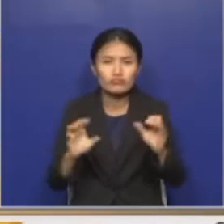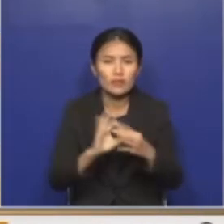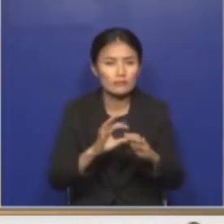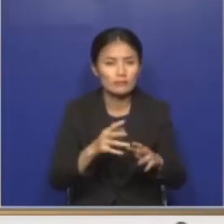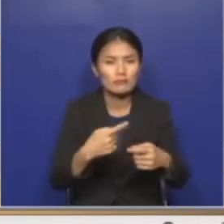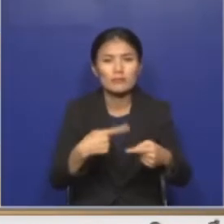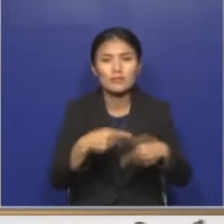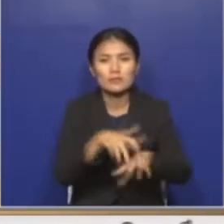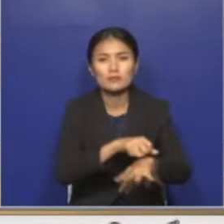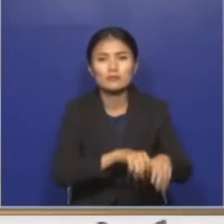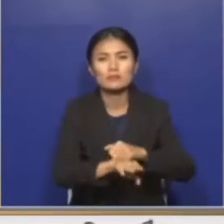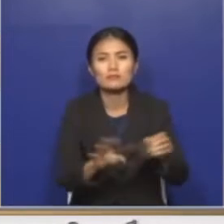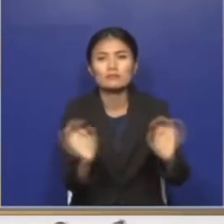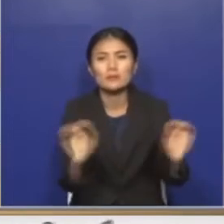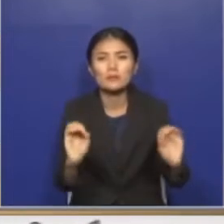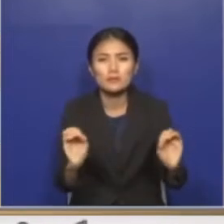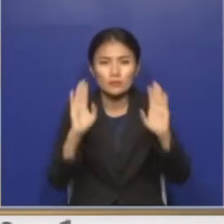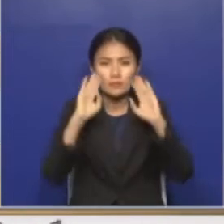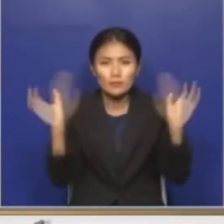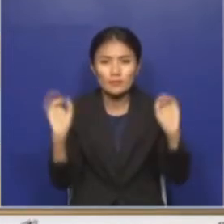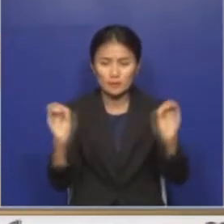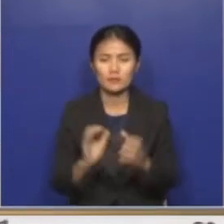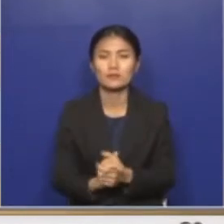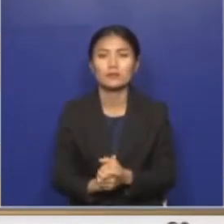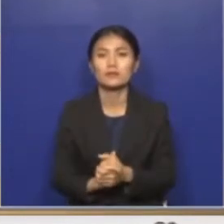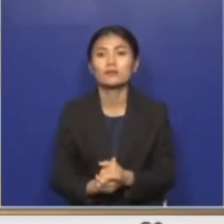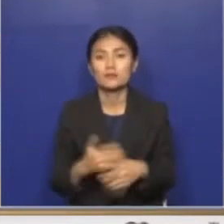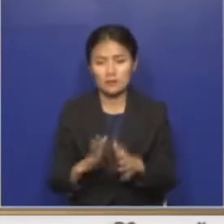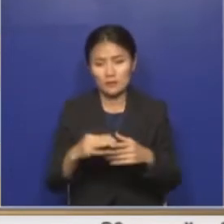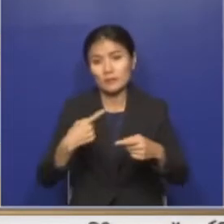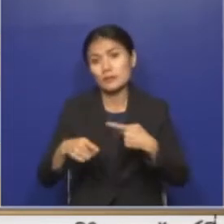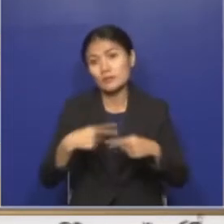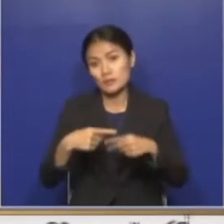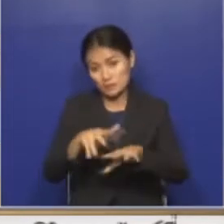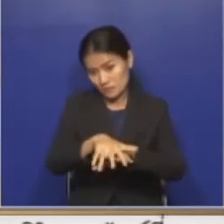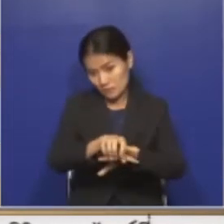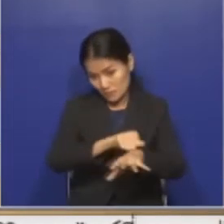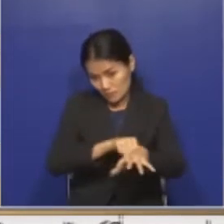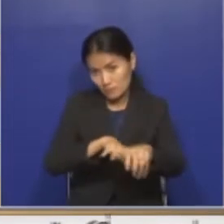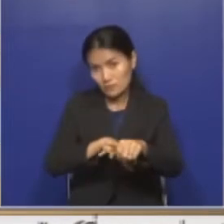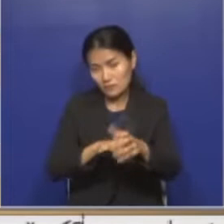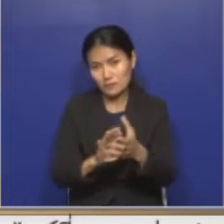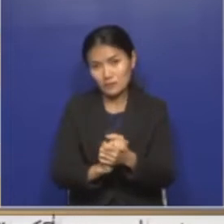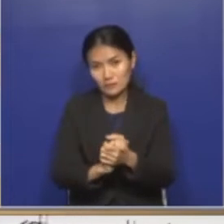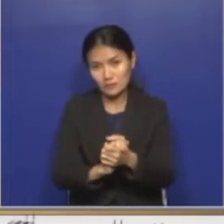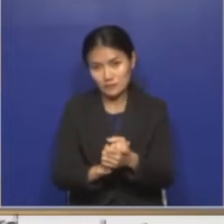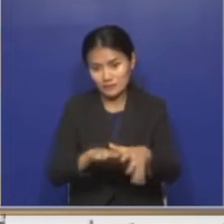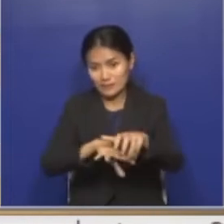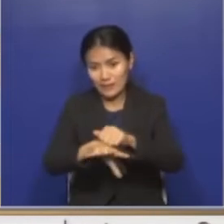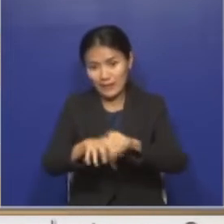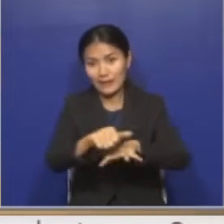ก่อนและขณะเดียวกันเนี่ยไอ้ถุงมือยางเนี่ยต้องการนั้นในประเทศเนี่ยปีนึงเนี่ย